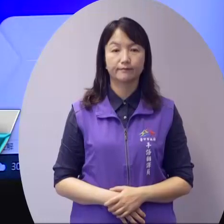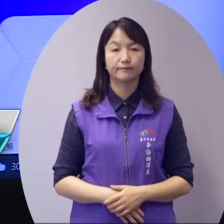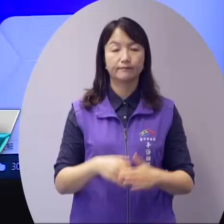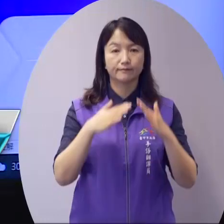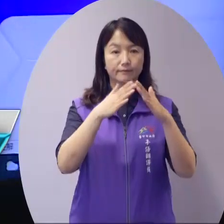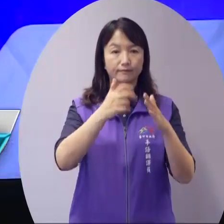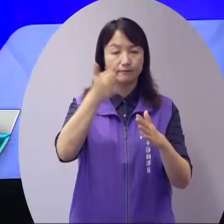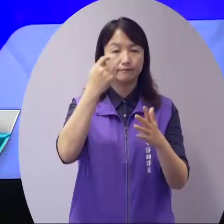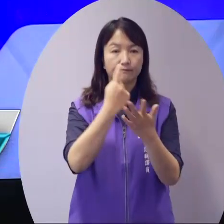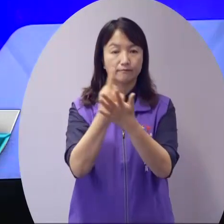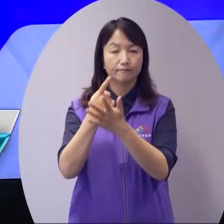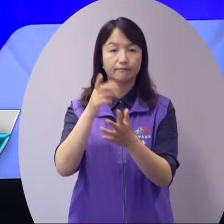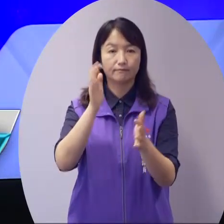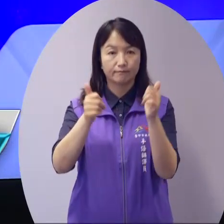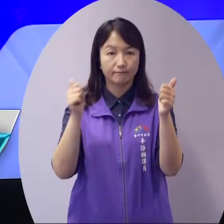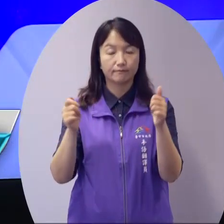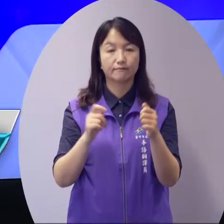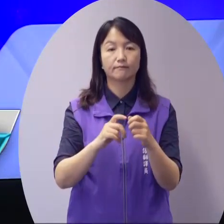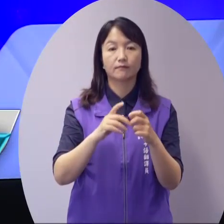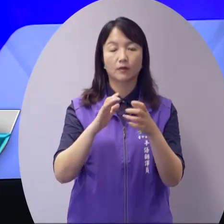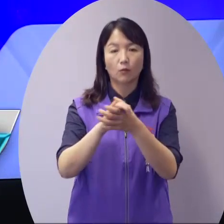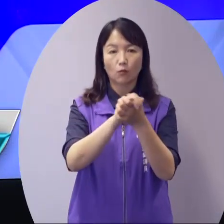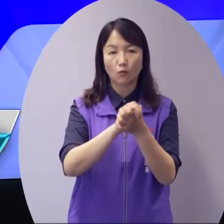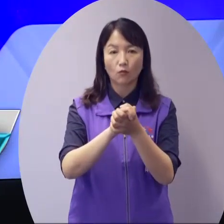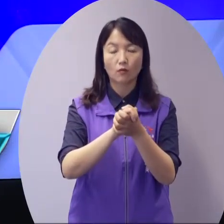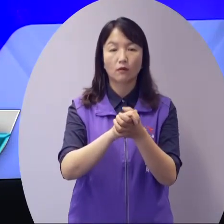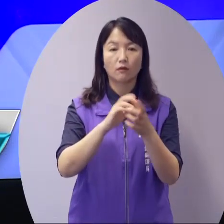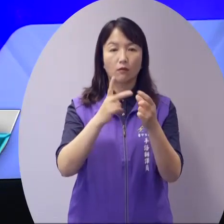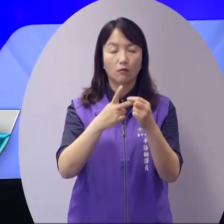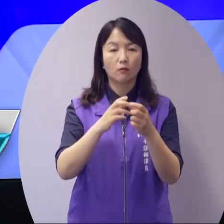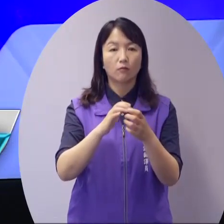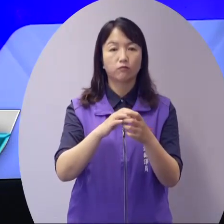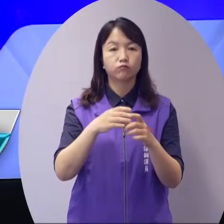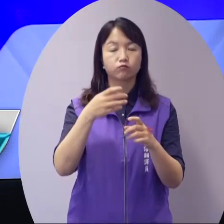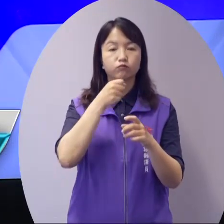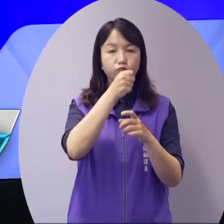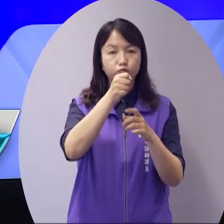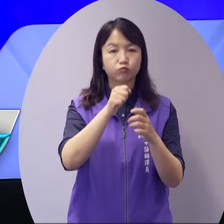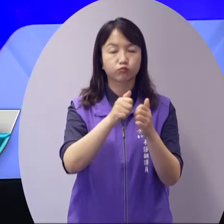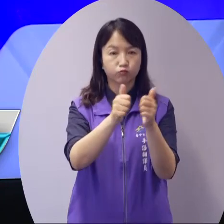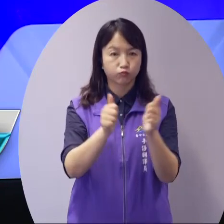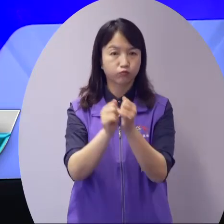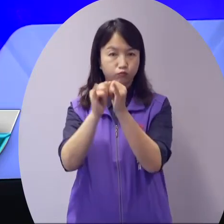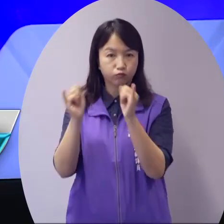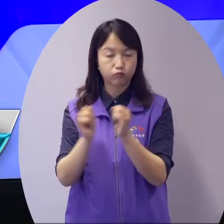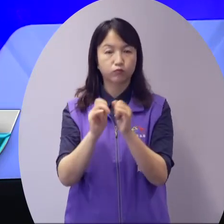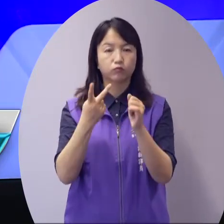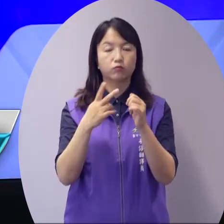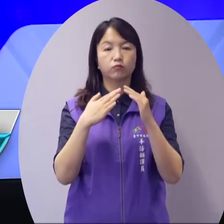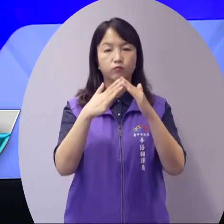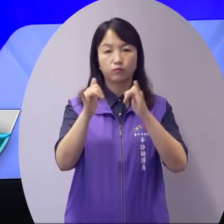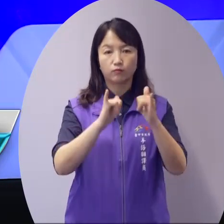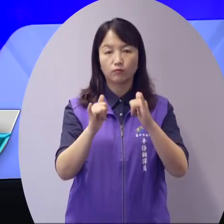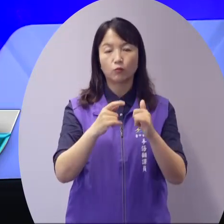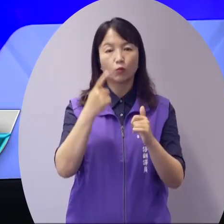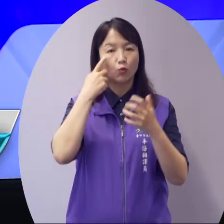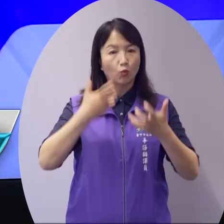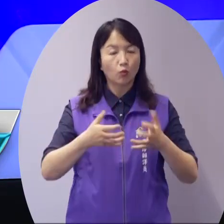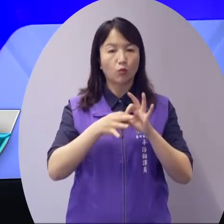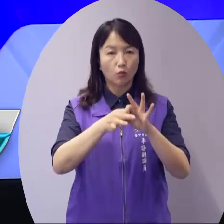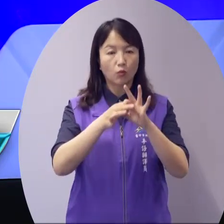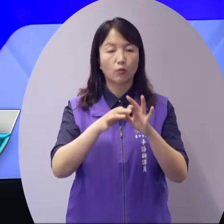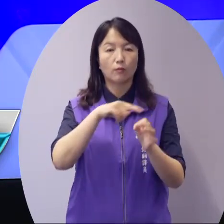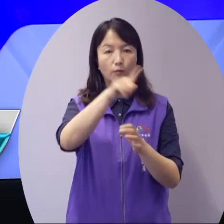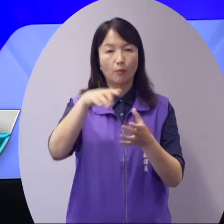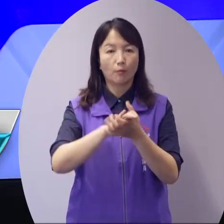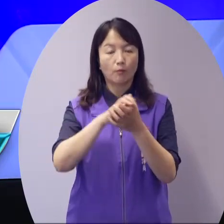市长、各位长官、各位伙伴、各位媒体朋友，以及各位线上的市民关心市政的朋友，大